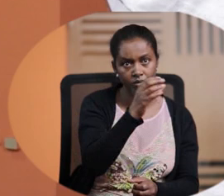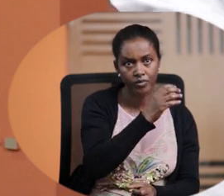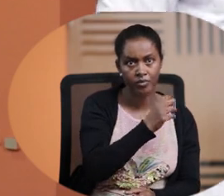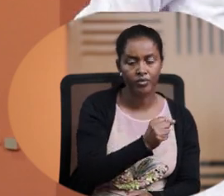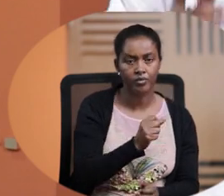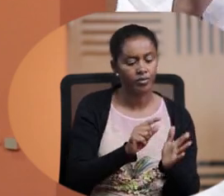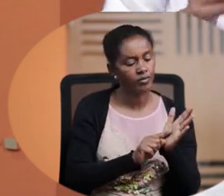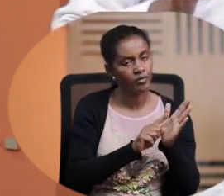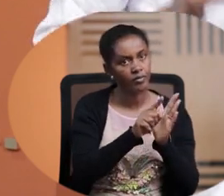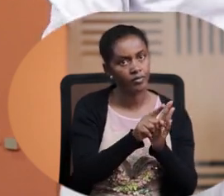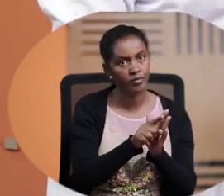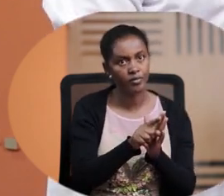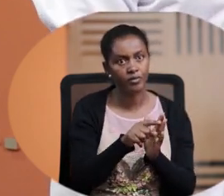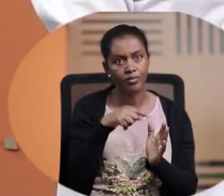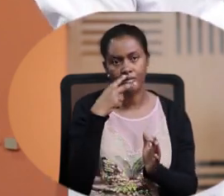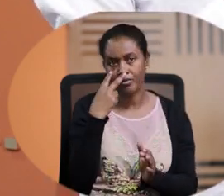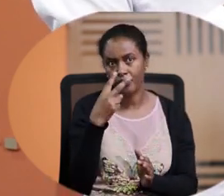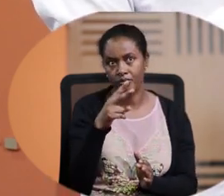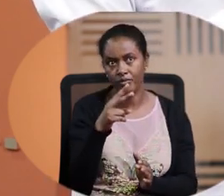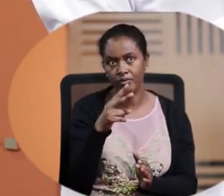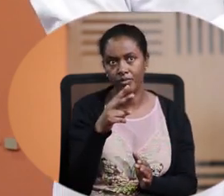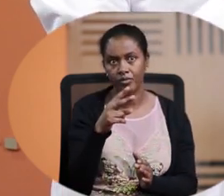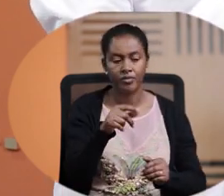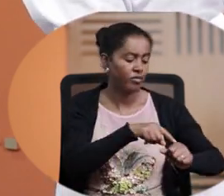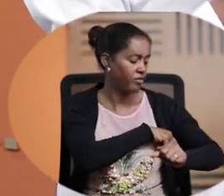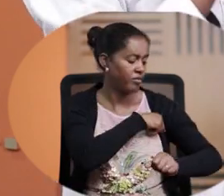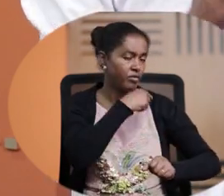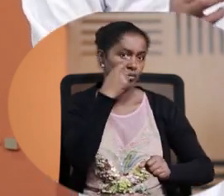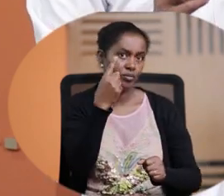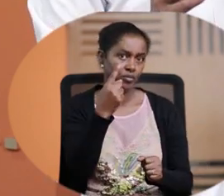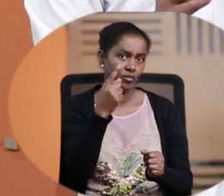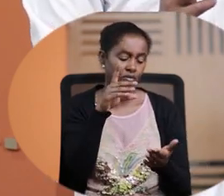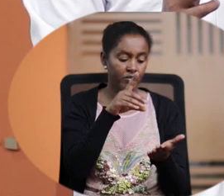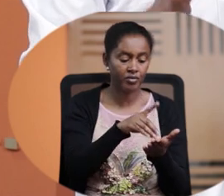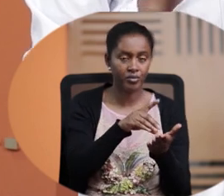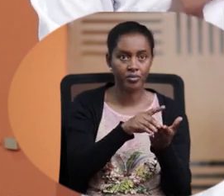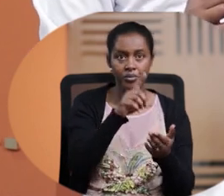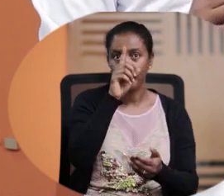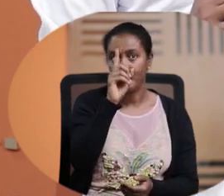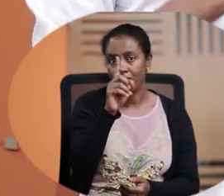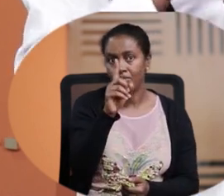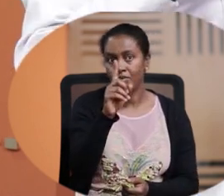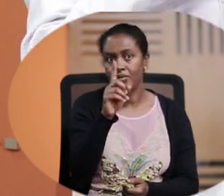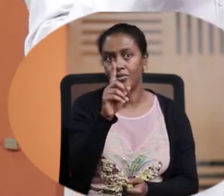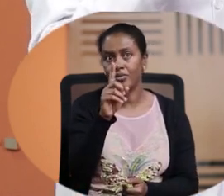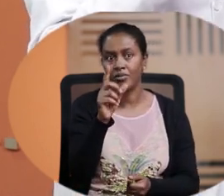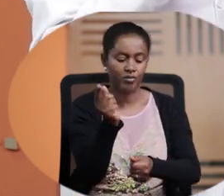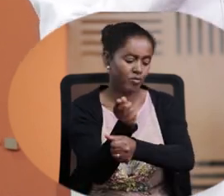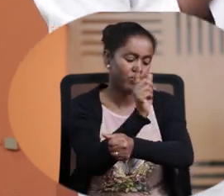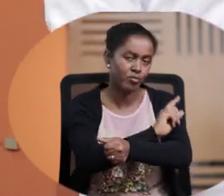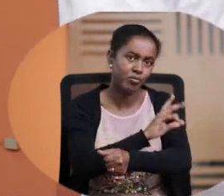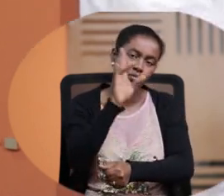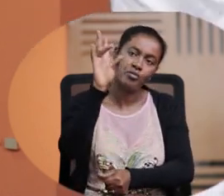sakana fanol qabatu gafbe fudan fakkenya temperature magala tokko temperature magala tokko